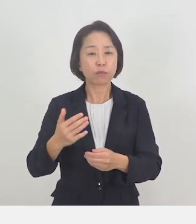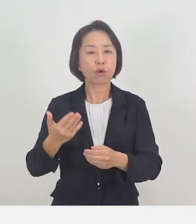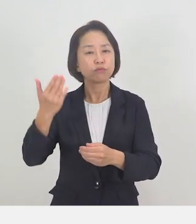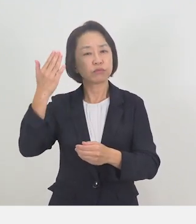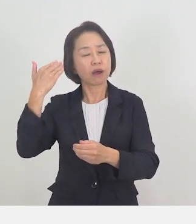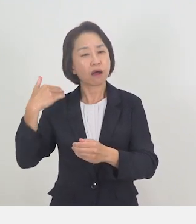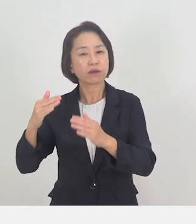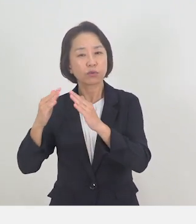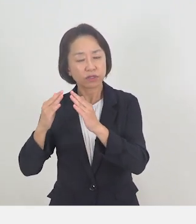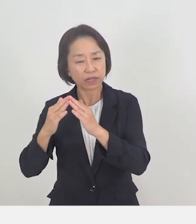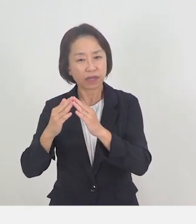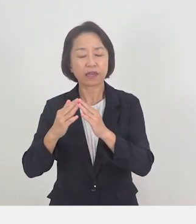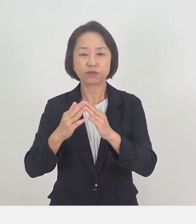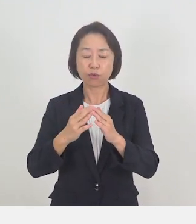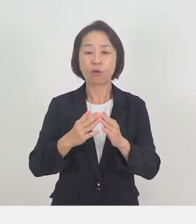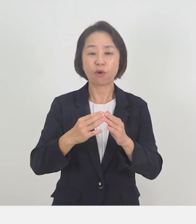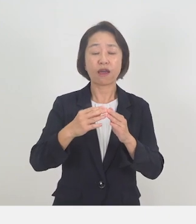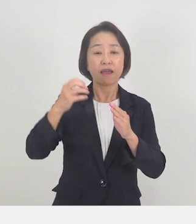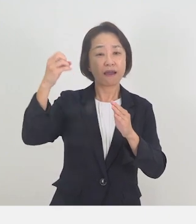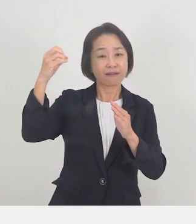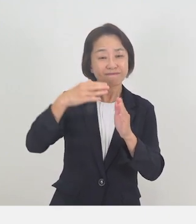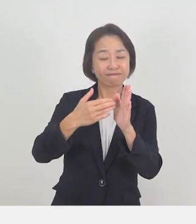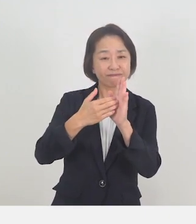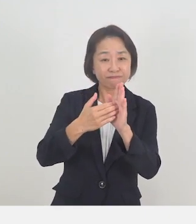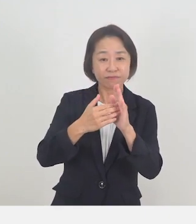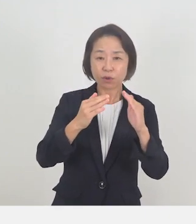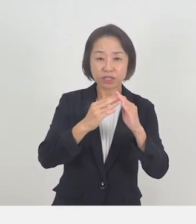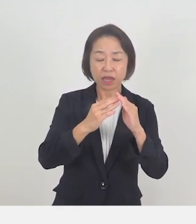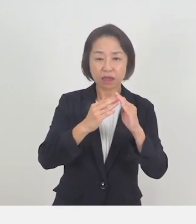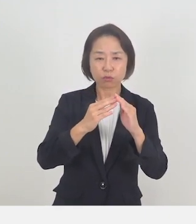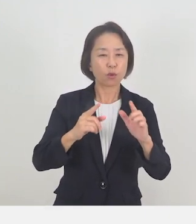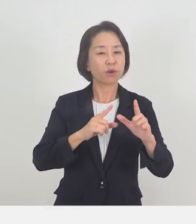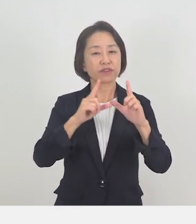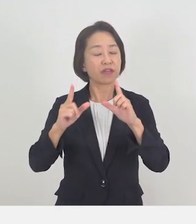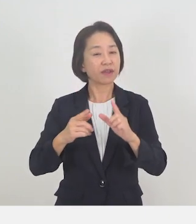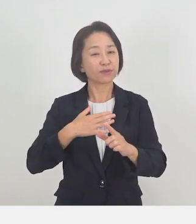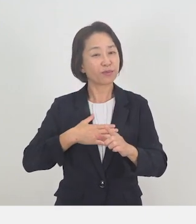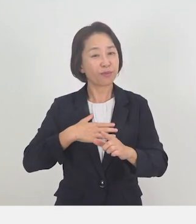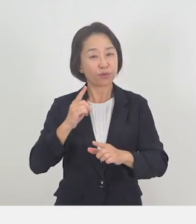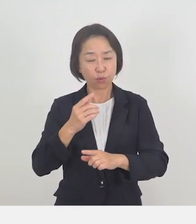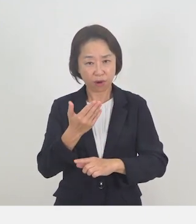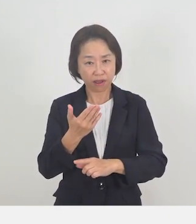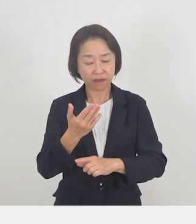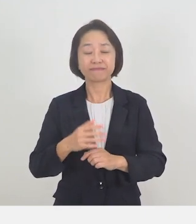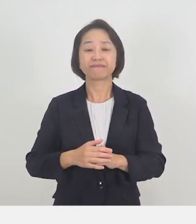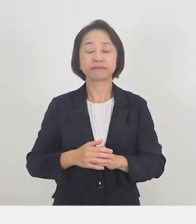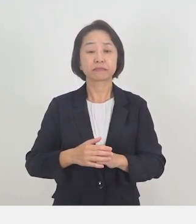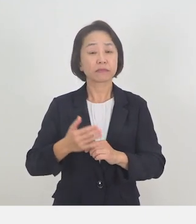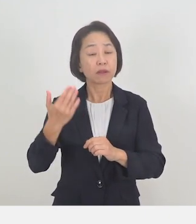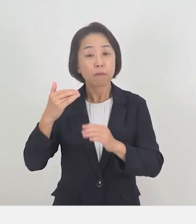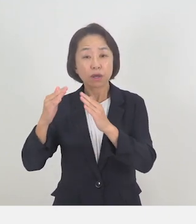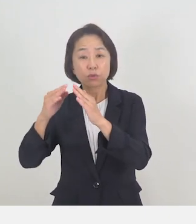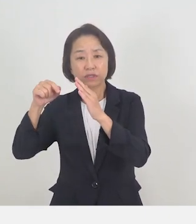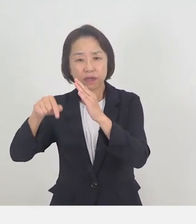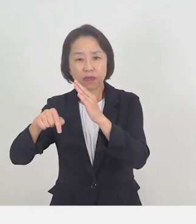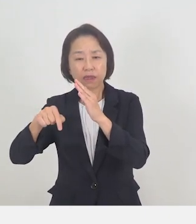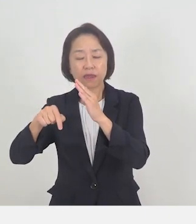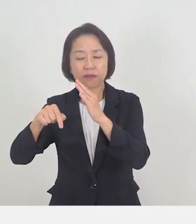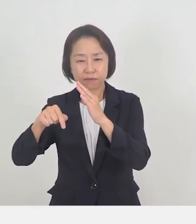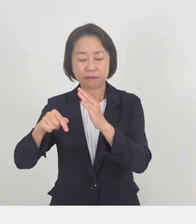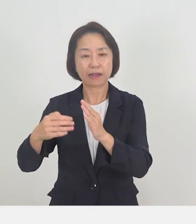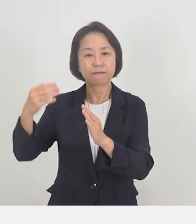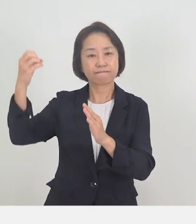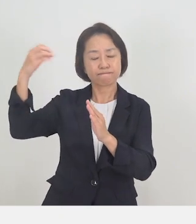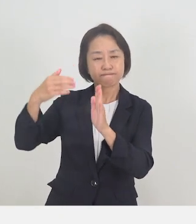省エネ性能の高い家住まい心地はどうでしょうか一昔の前の家では建物の断熱性や